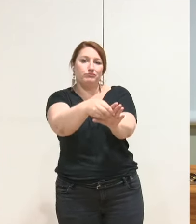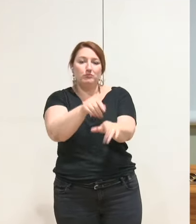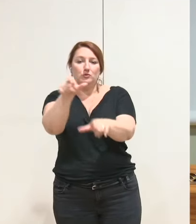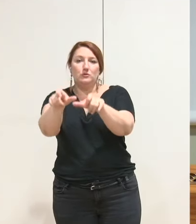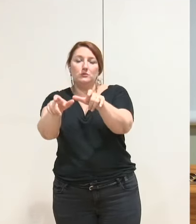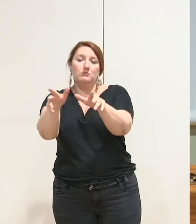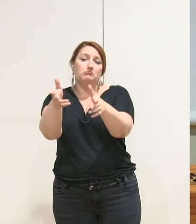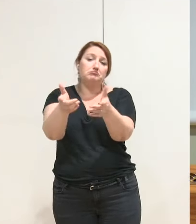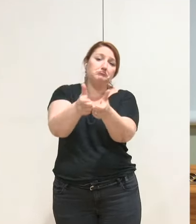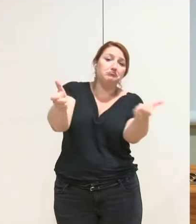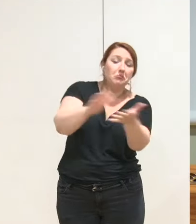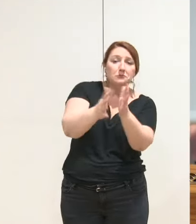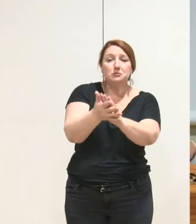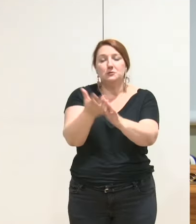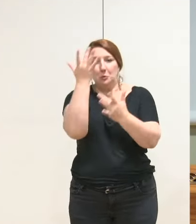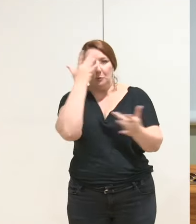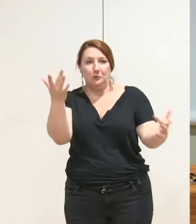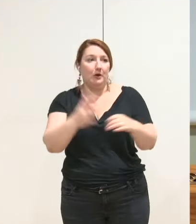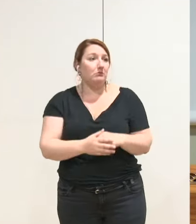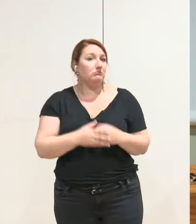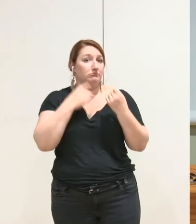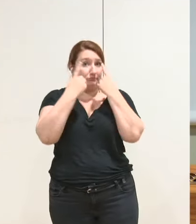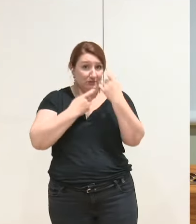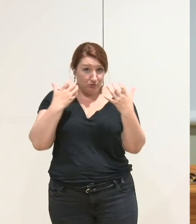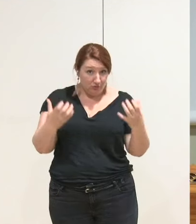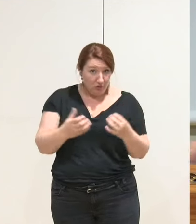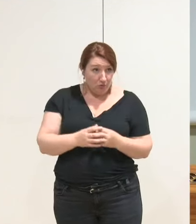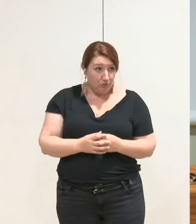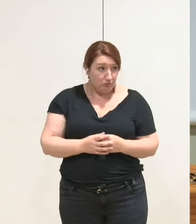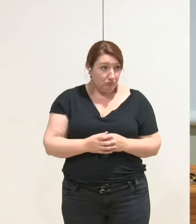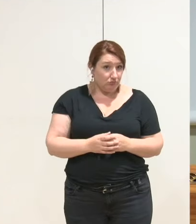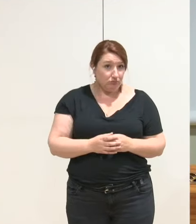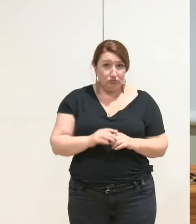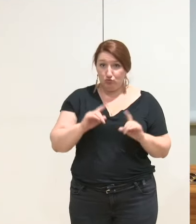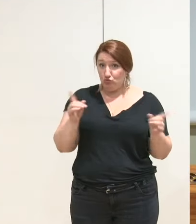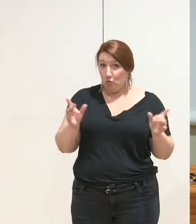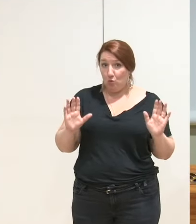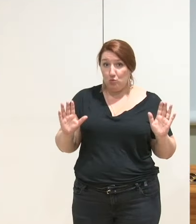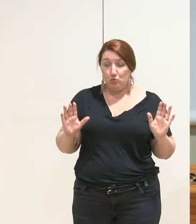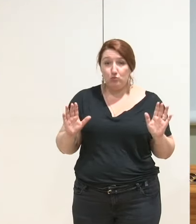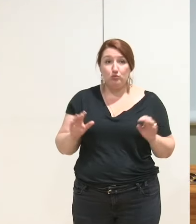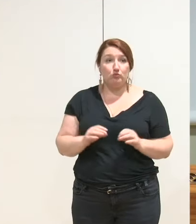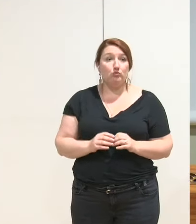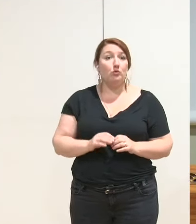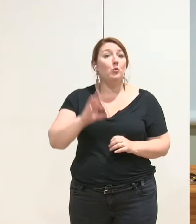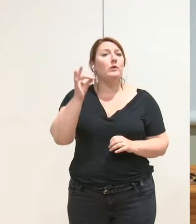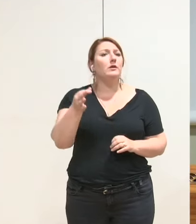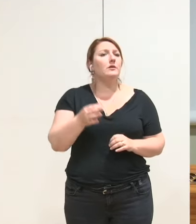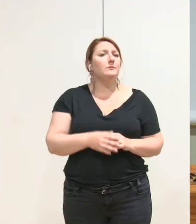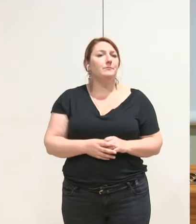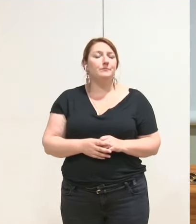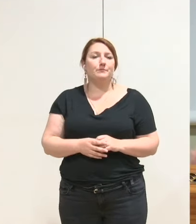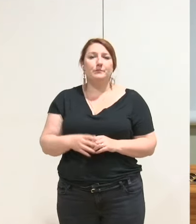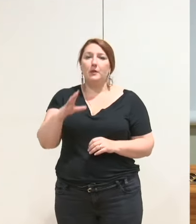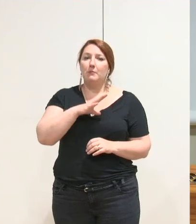culturels y y a-t-il des questions non oui